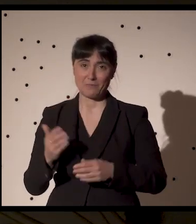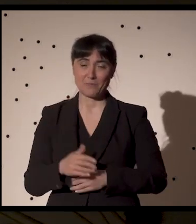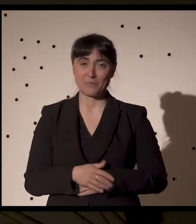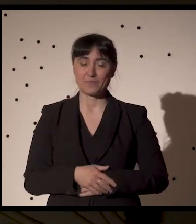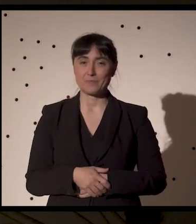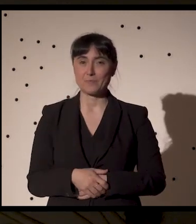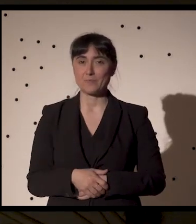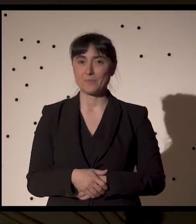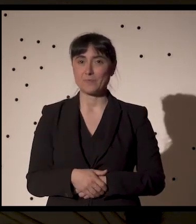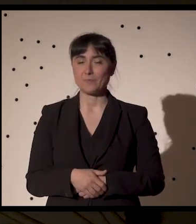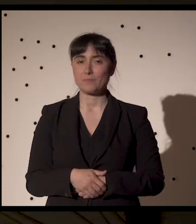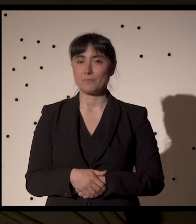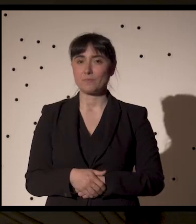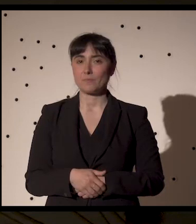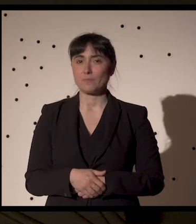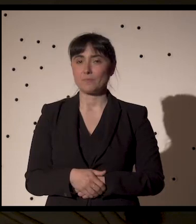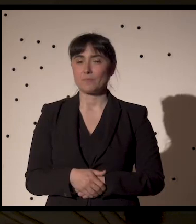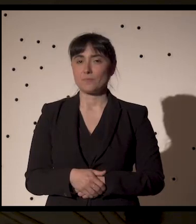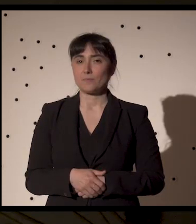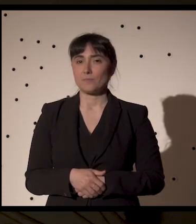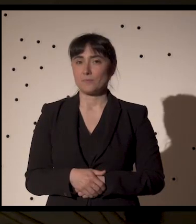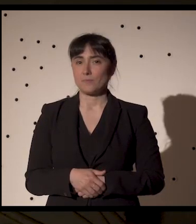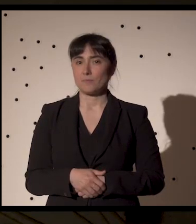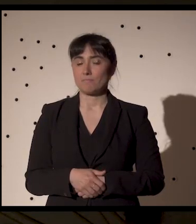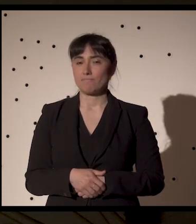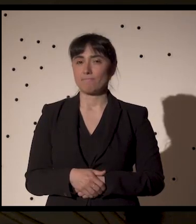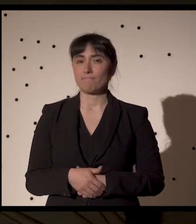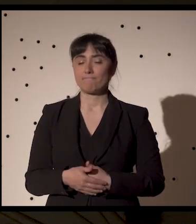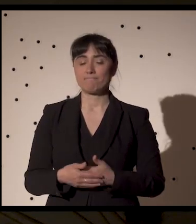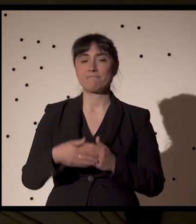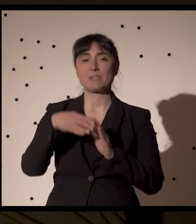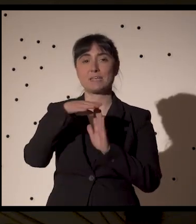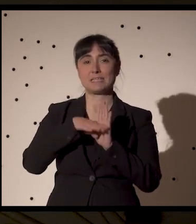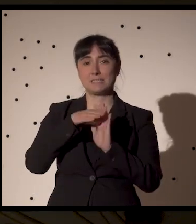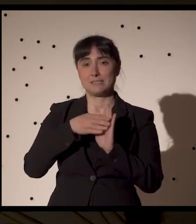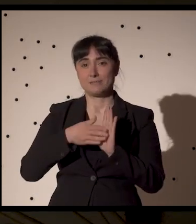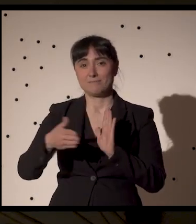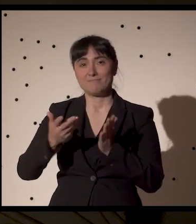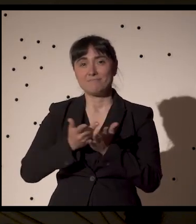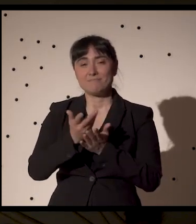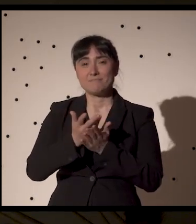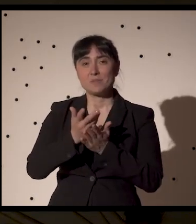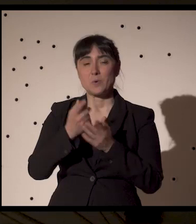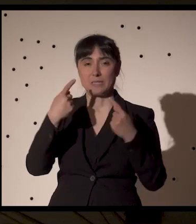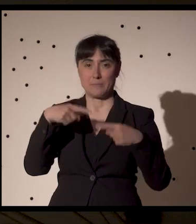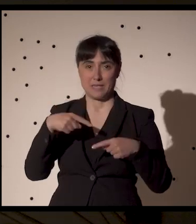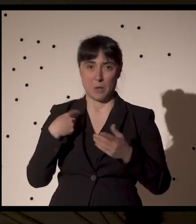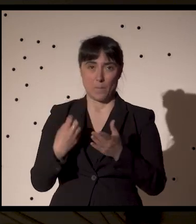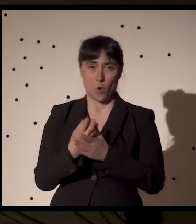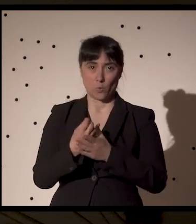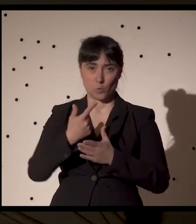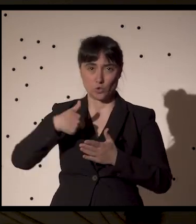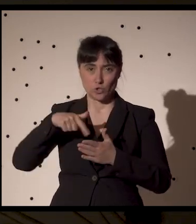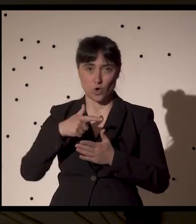per raccontare la stagione parto per l'appunto dalle dalle produzioni dalle